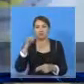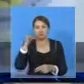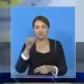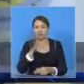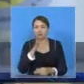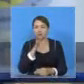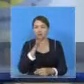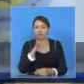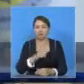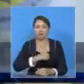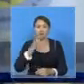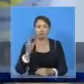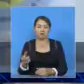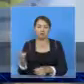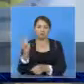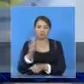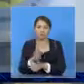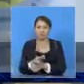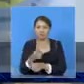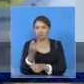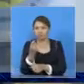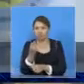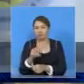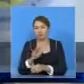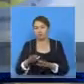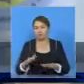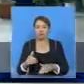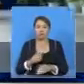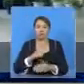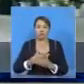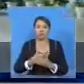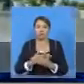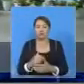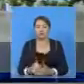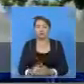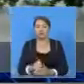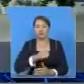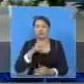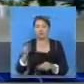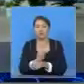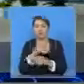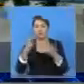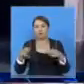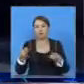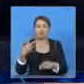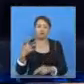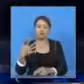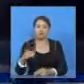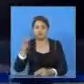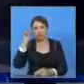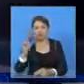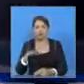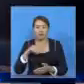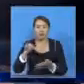уақытта әскерге баруға да өзі кішкентай балдар құлшынып жатыр. Әскери патриоттық клубқа 25 оқушы мүшелік